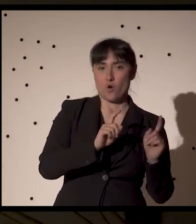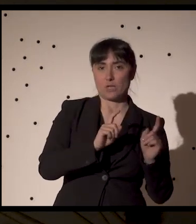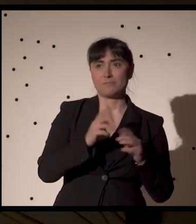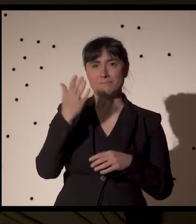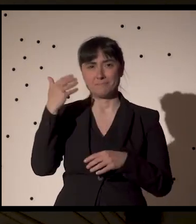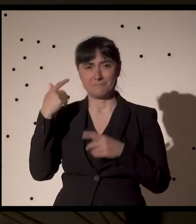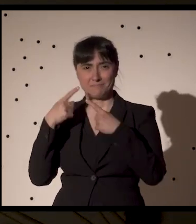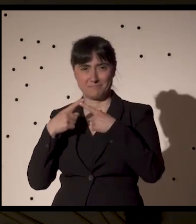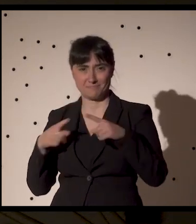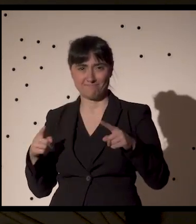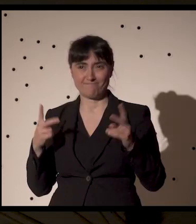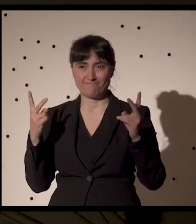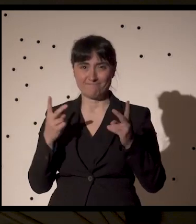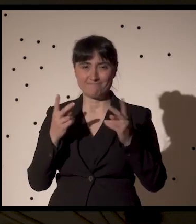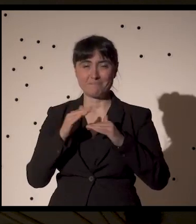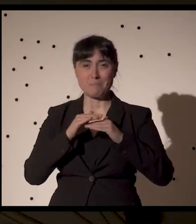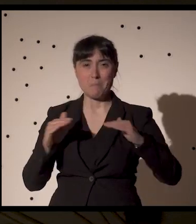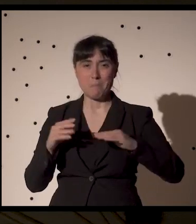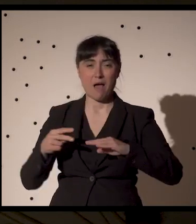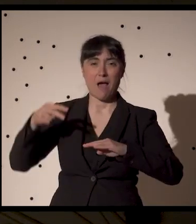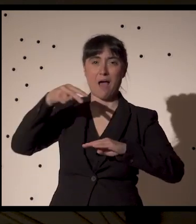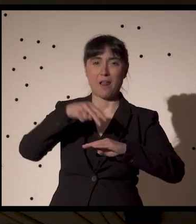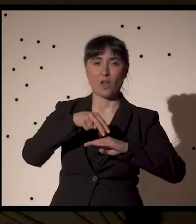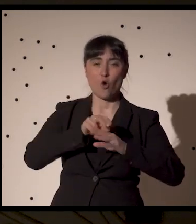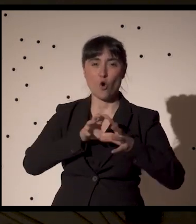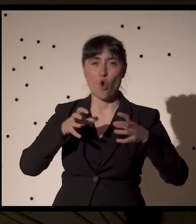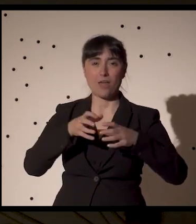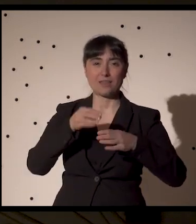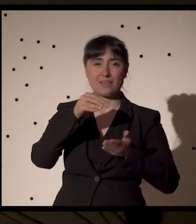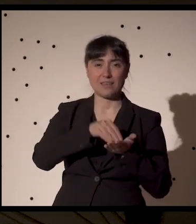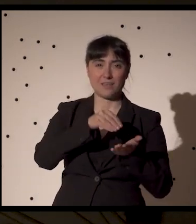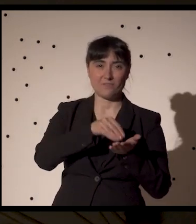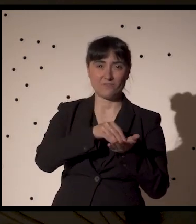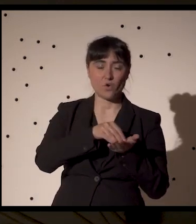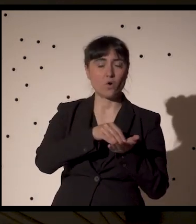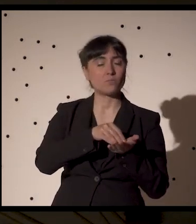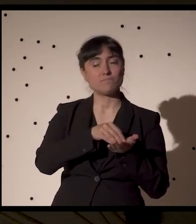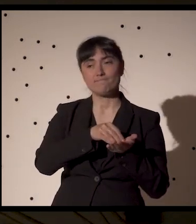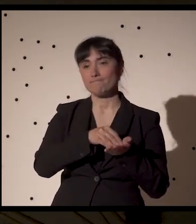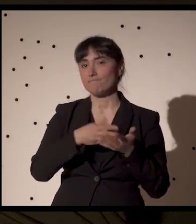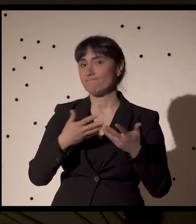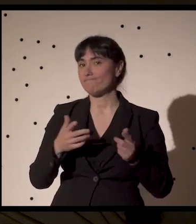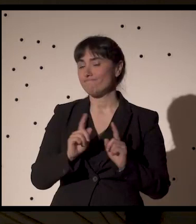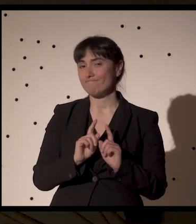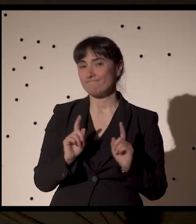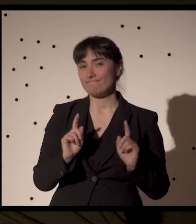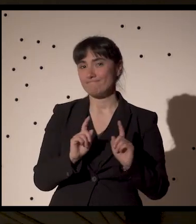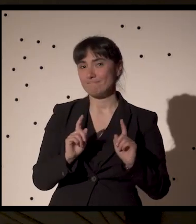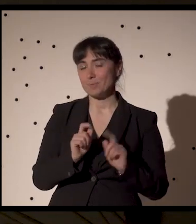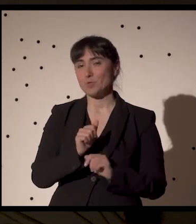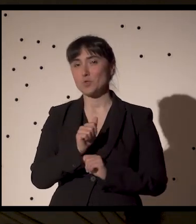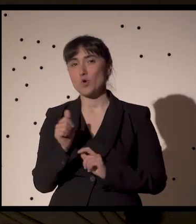impegnato anche concretamente nella nell'interpretazione in questo caso si occuperanno semplicemente del